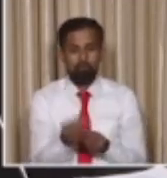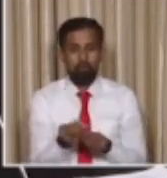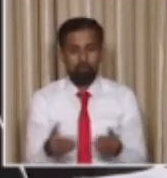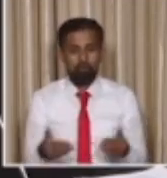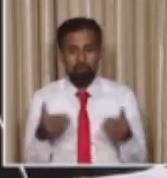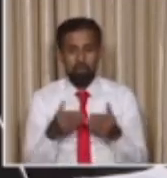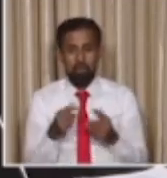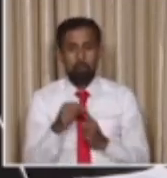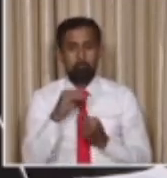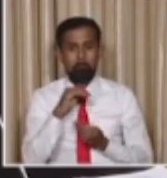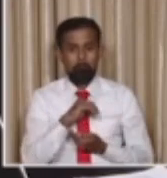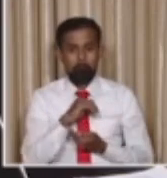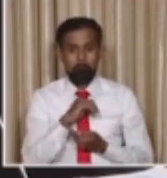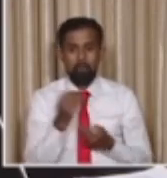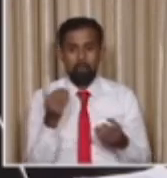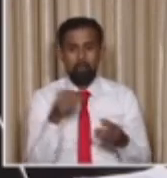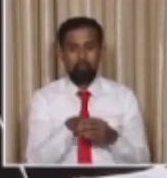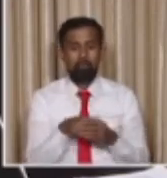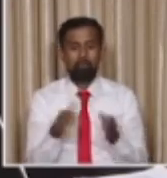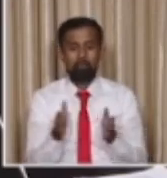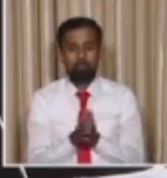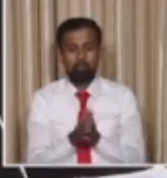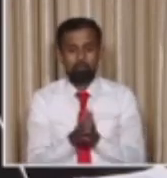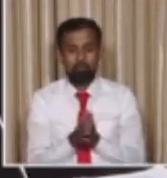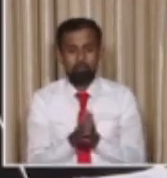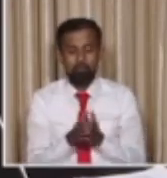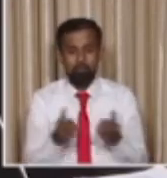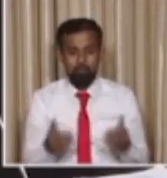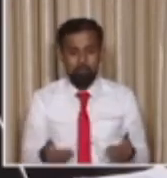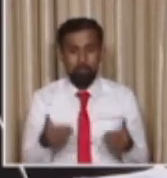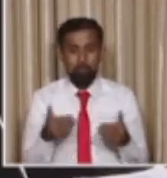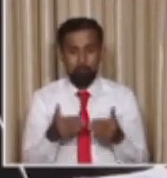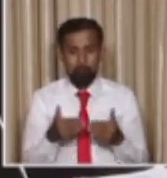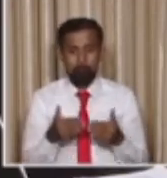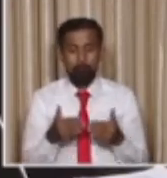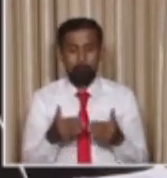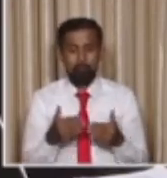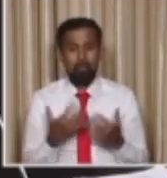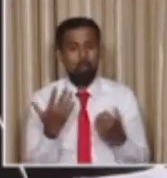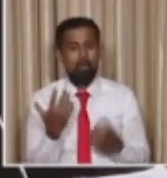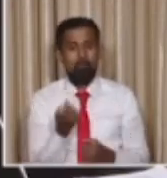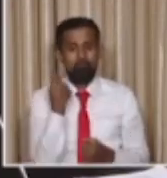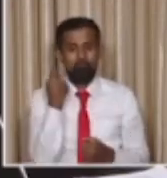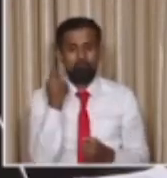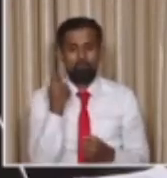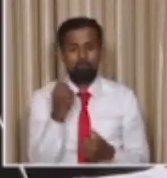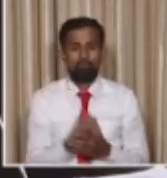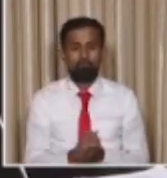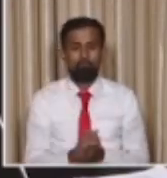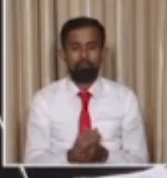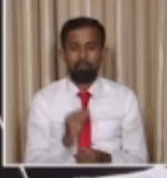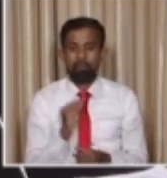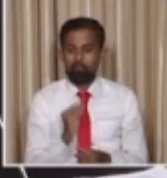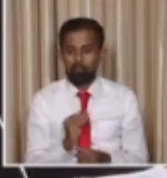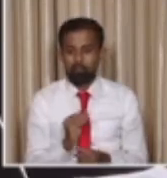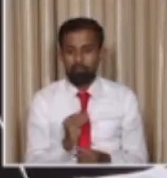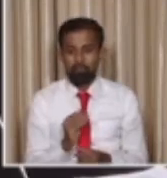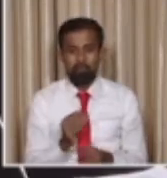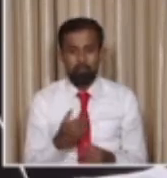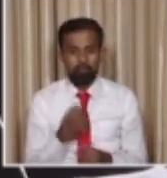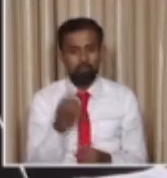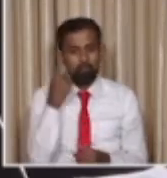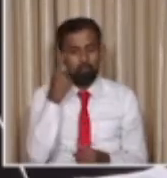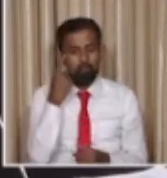වෙනකොට පෞද්ගලික අංශයේ මැදිහත් වීමකුත් එක්ක තමයි අද මේ තත්ත්වය අපි ළඟා කරගත්තේ නමුත් අපි